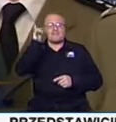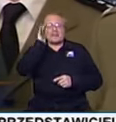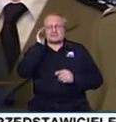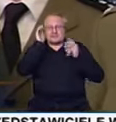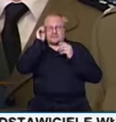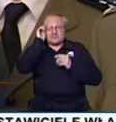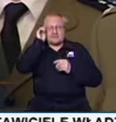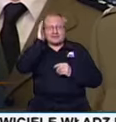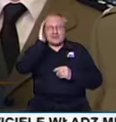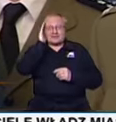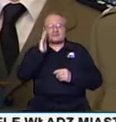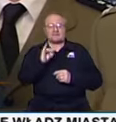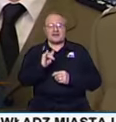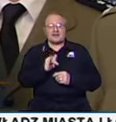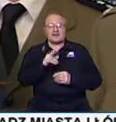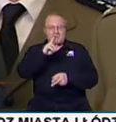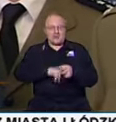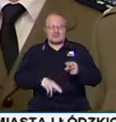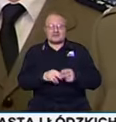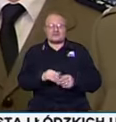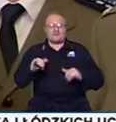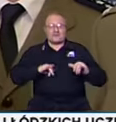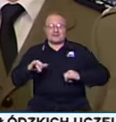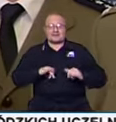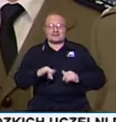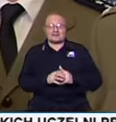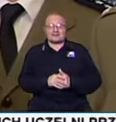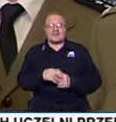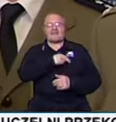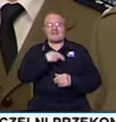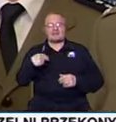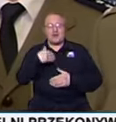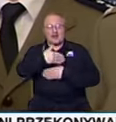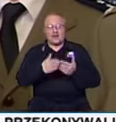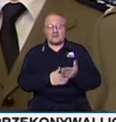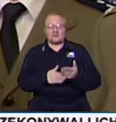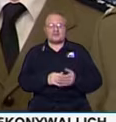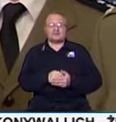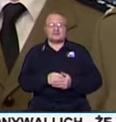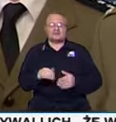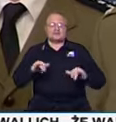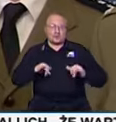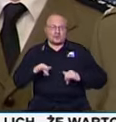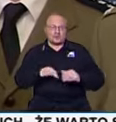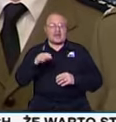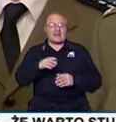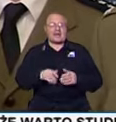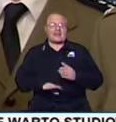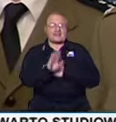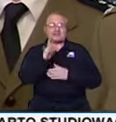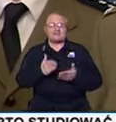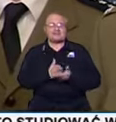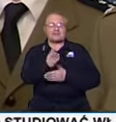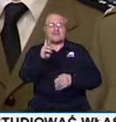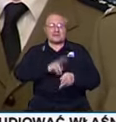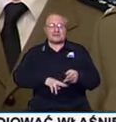mieszkańców i policji, i władz naszego kraju, a więc rządu reprezentowanego przez policję,